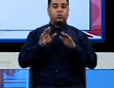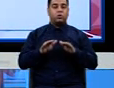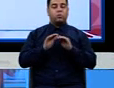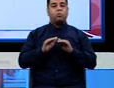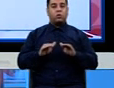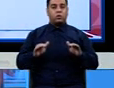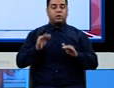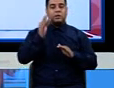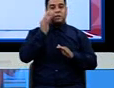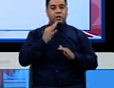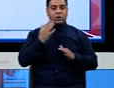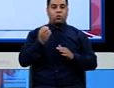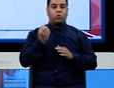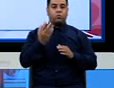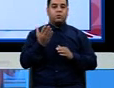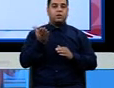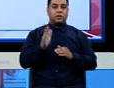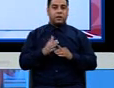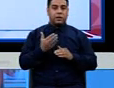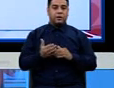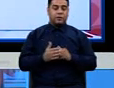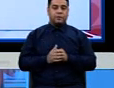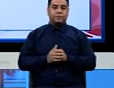ham bolajonlar, shirinliklar 15 ta.